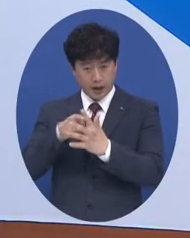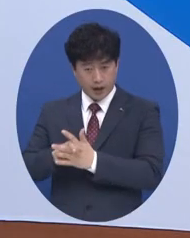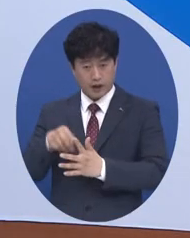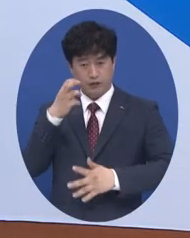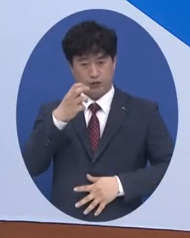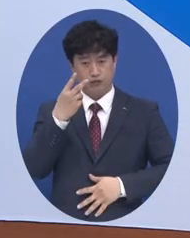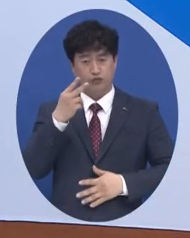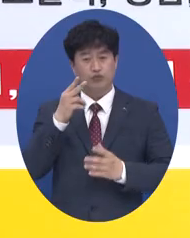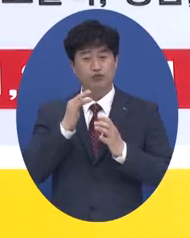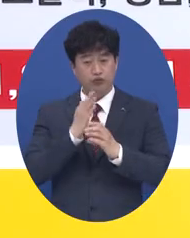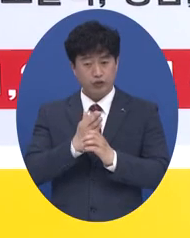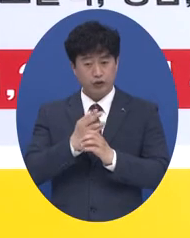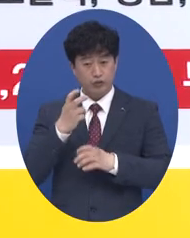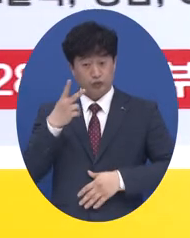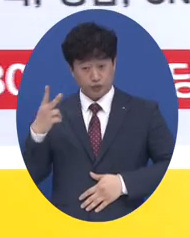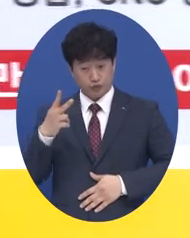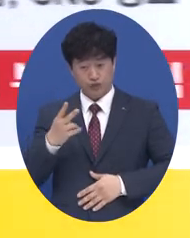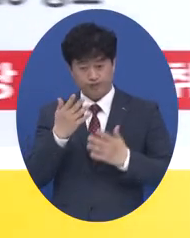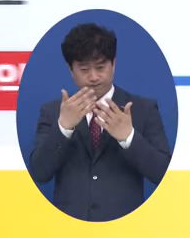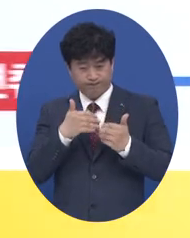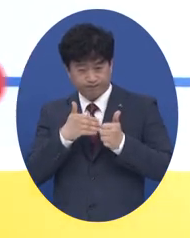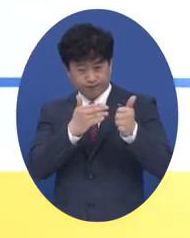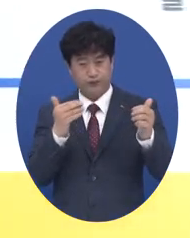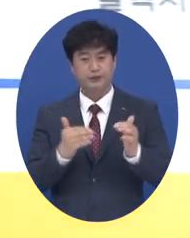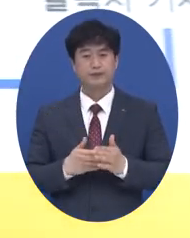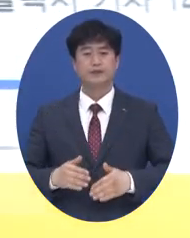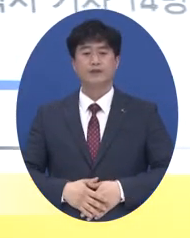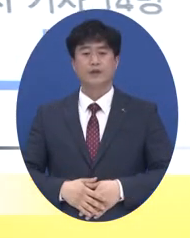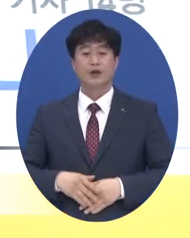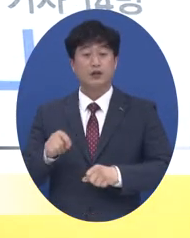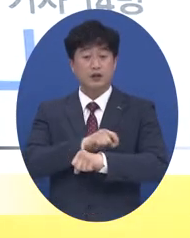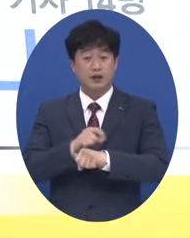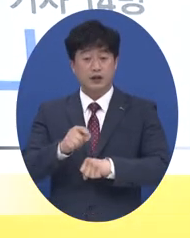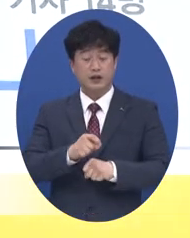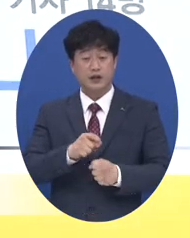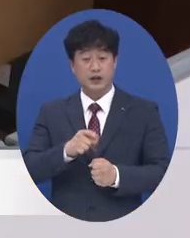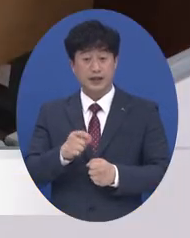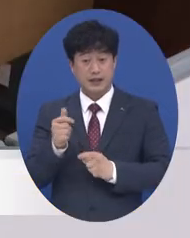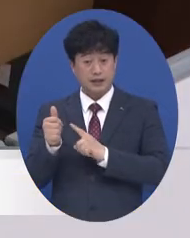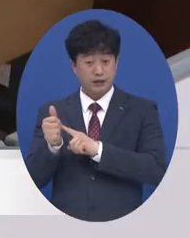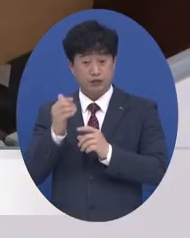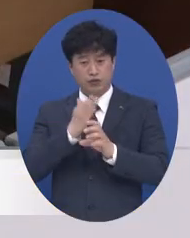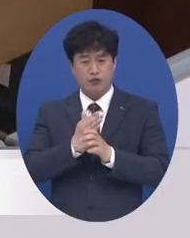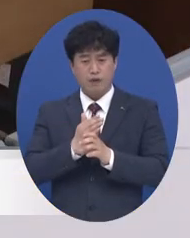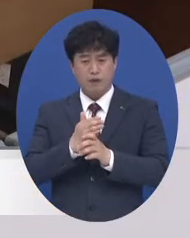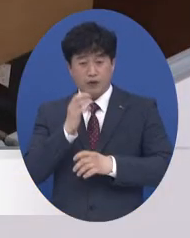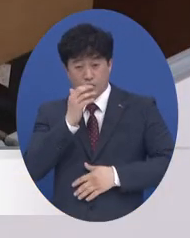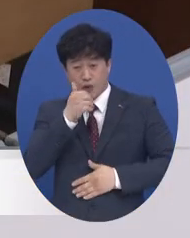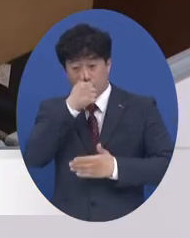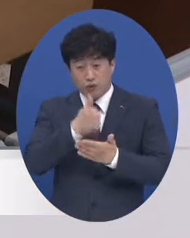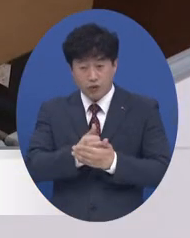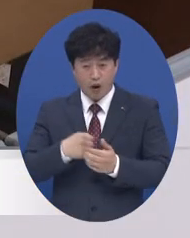을수사하여 용의자32명중22명을검찰에송치했습니다. 특히,용의자중일부는